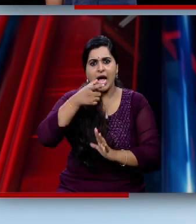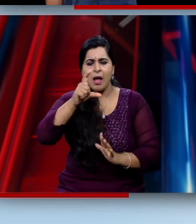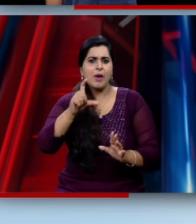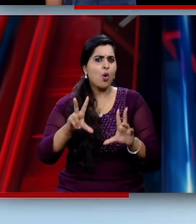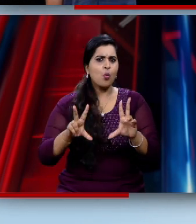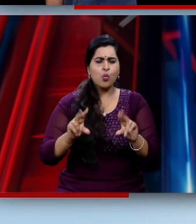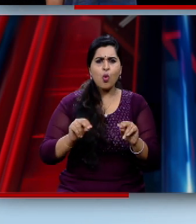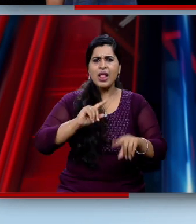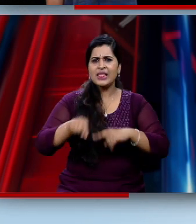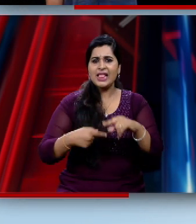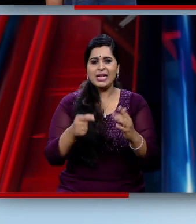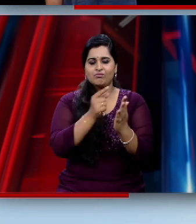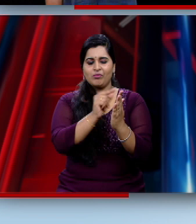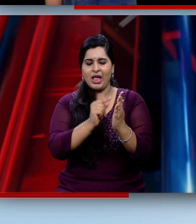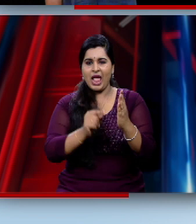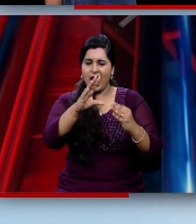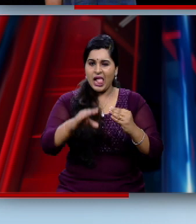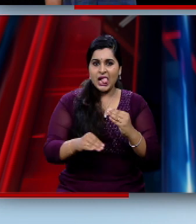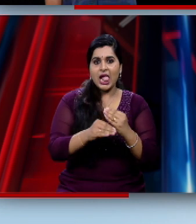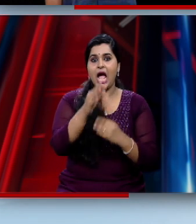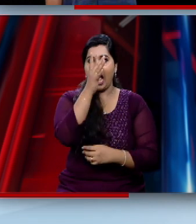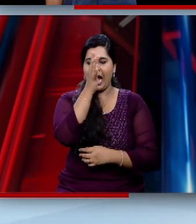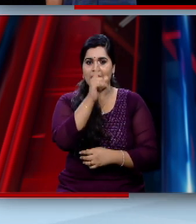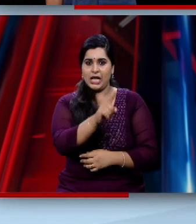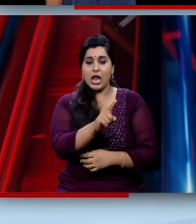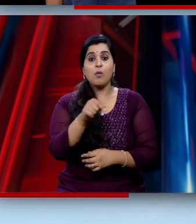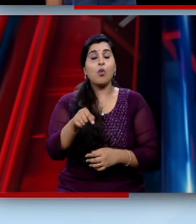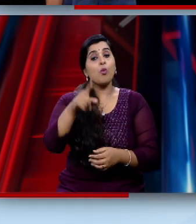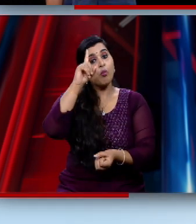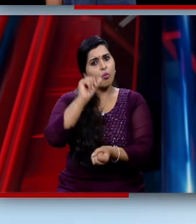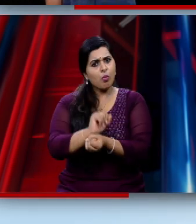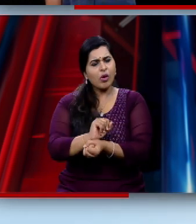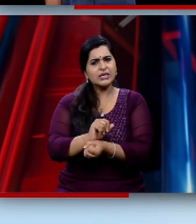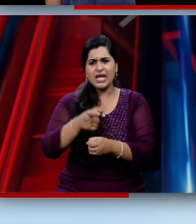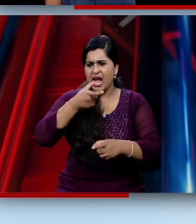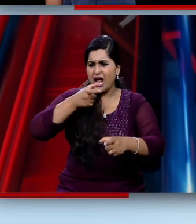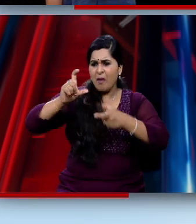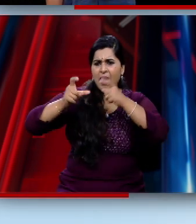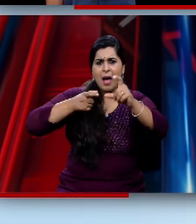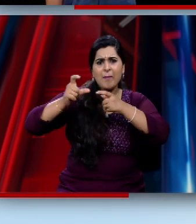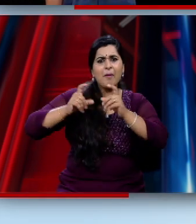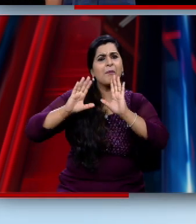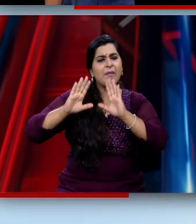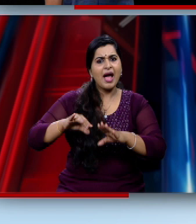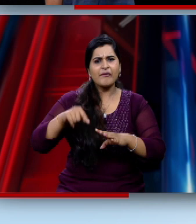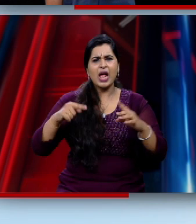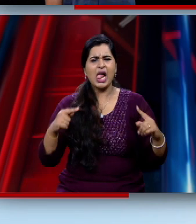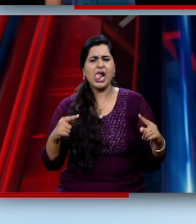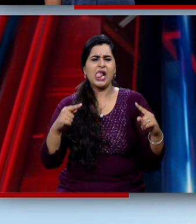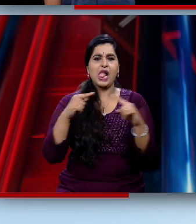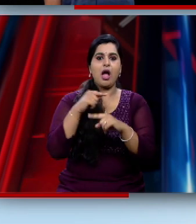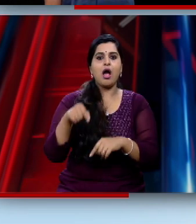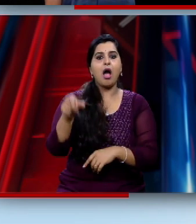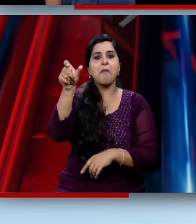ഒരു സിഎക്കും എസ്ഐക്കും എതിരെ പരാതി കൊടുത്തതാണ് ഈ സ്ത്രീ. ഇവർക്കെതിരെ നിരവധി കേസുകളും വാറണ്ടും ഒക്കെ ഉണ്ടെന്ന് പറഞ്ഞുകൊണ്ട്